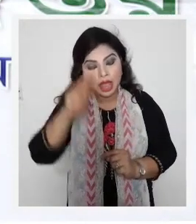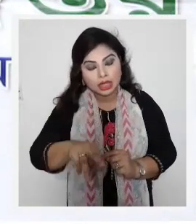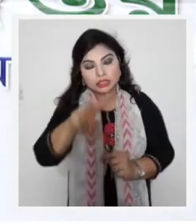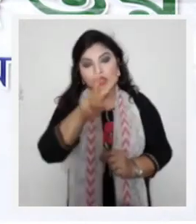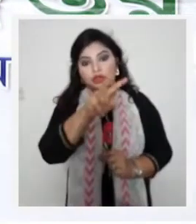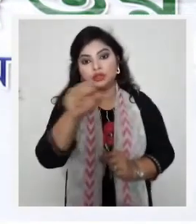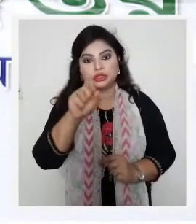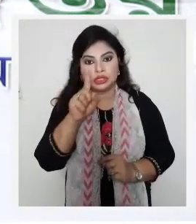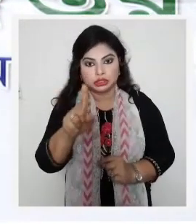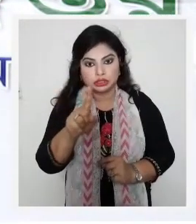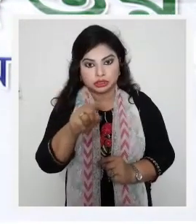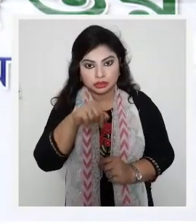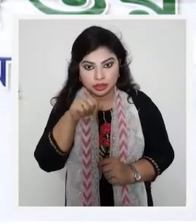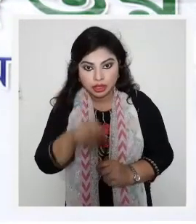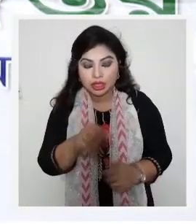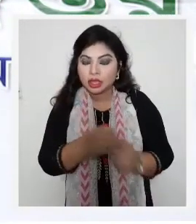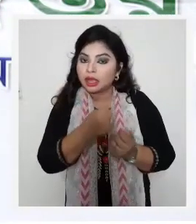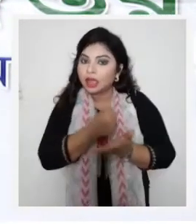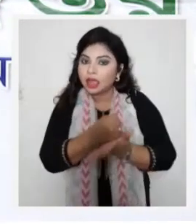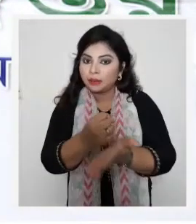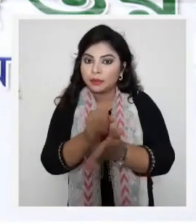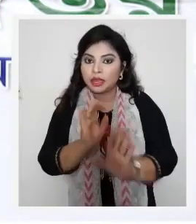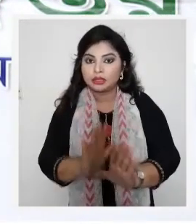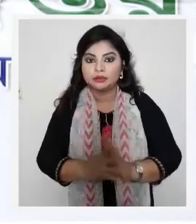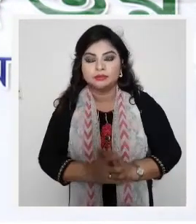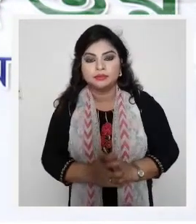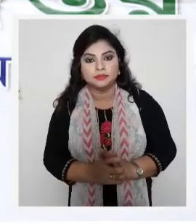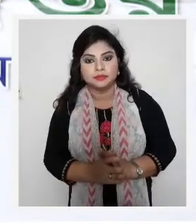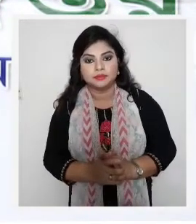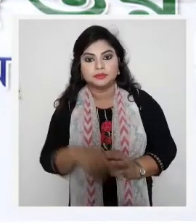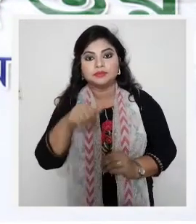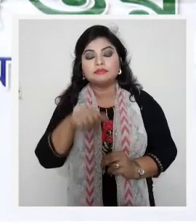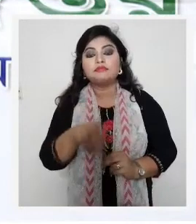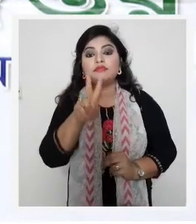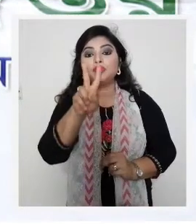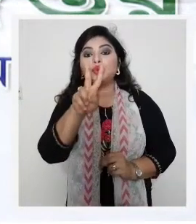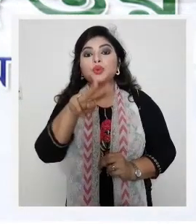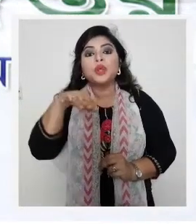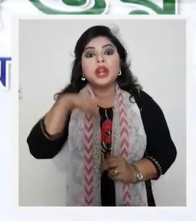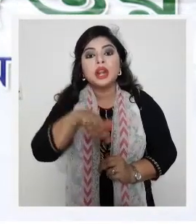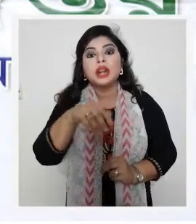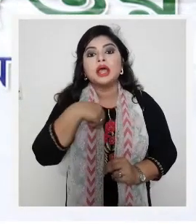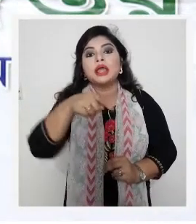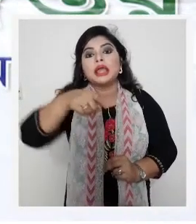23,07,925টি। 24 ঘন্টায় বিতরণ হয়েছে 9,050টি। বর্তমানে মজুত আছে